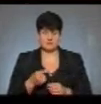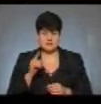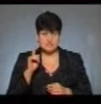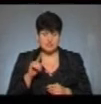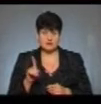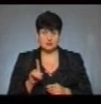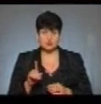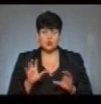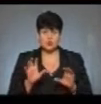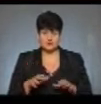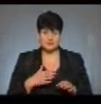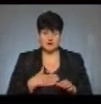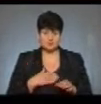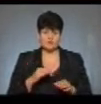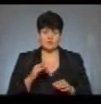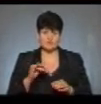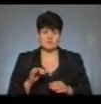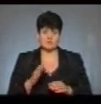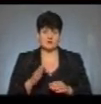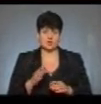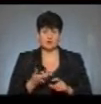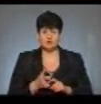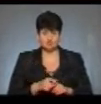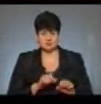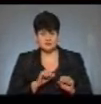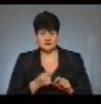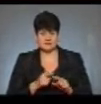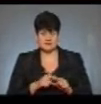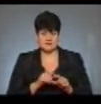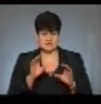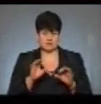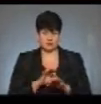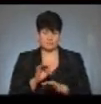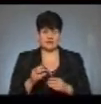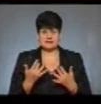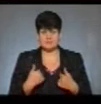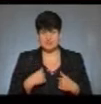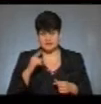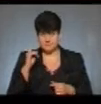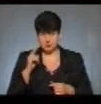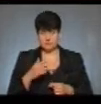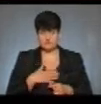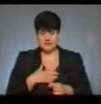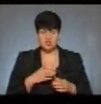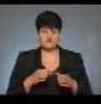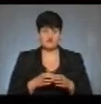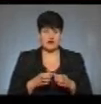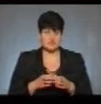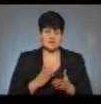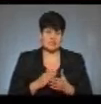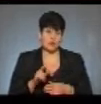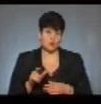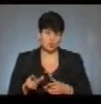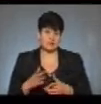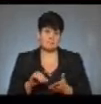Ви знаєте, що голова нашої фракції, пан Арахамія, дуже відстоював цей законопроект. Наскільки мені відомо, що в нашій фракції є люди,